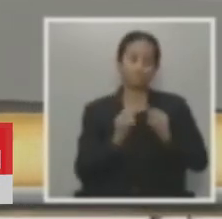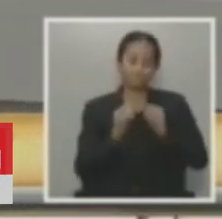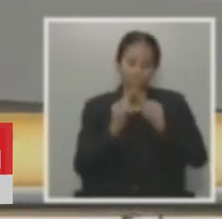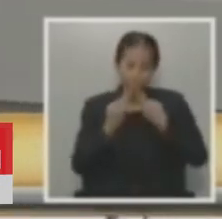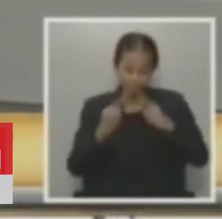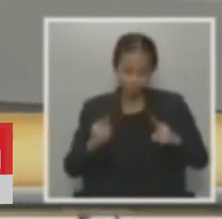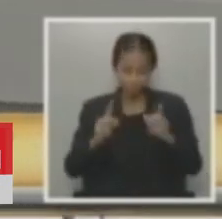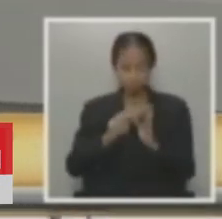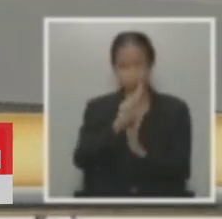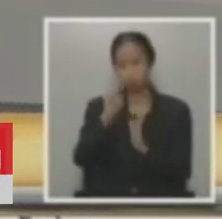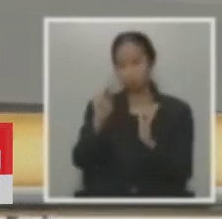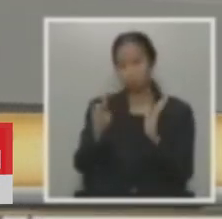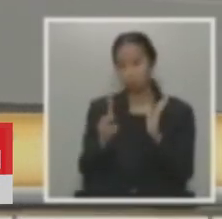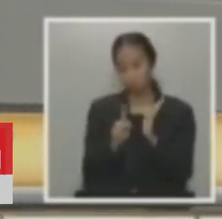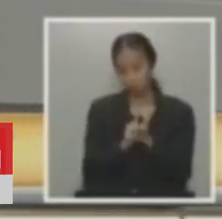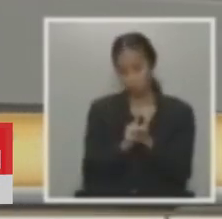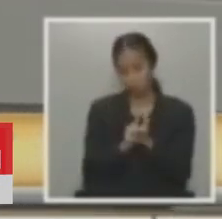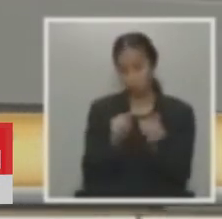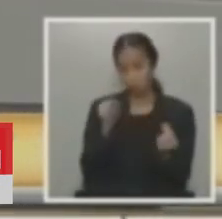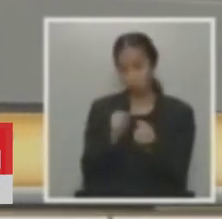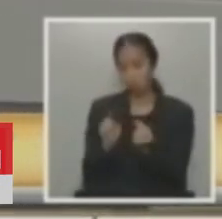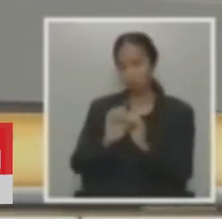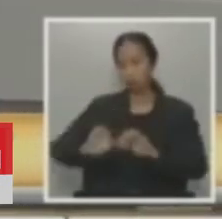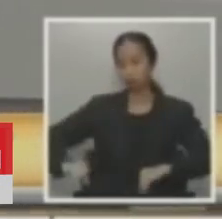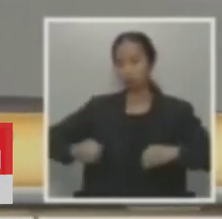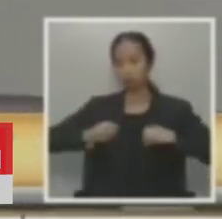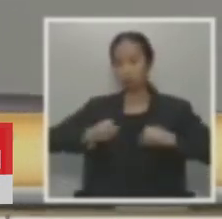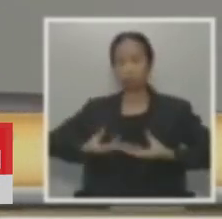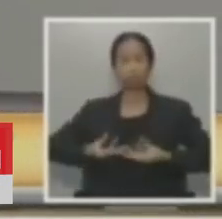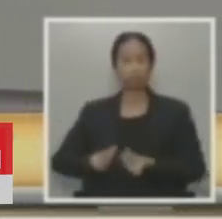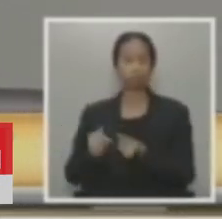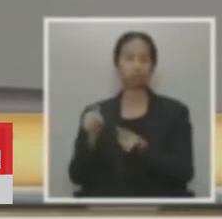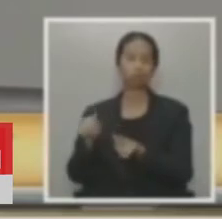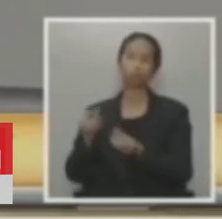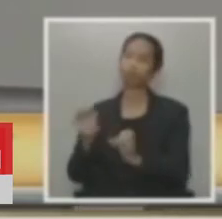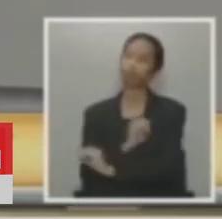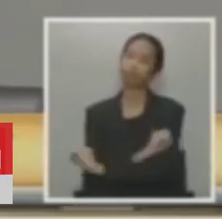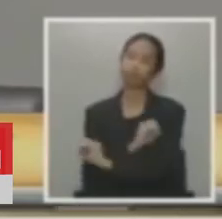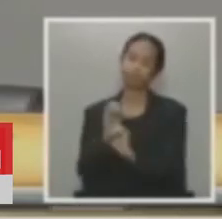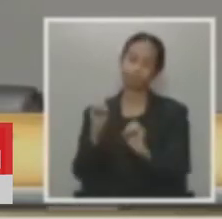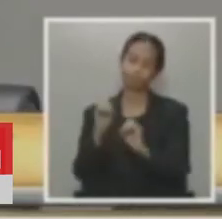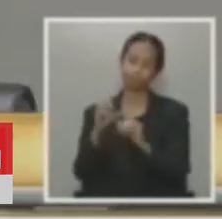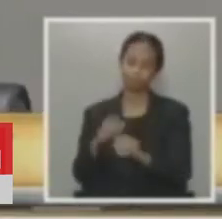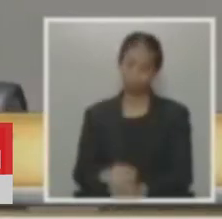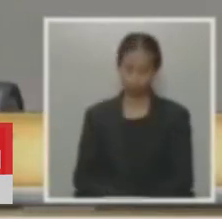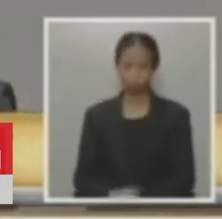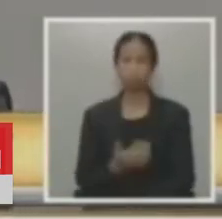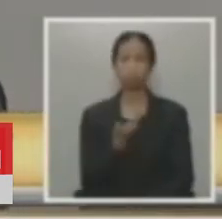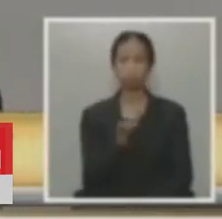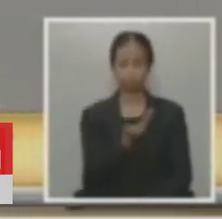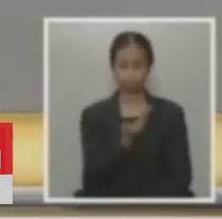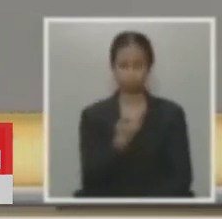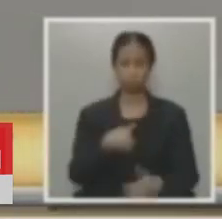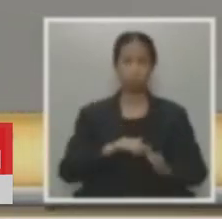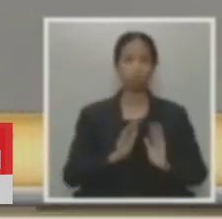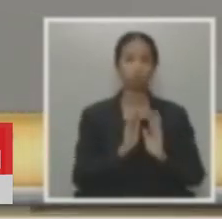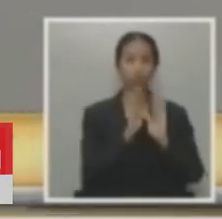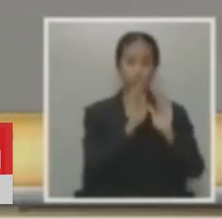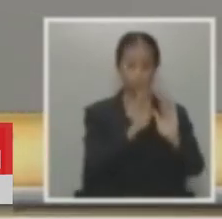ายจำกัดการถือครองที่ดินนี่เป็นประเด็นเลยท่านนายรองนายกรัฐมนตรีท่านประธานฝากไปถึง